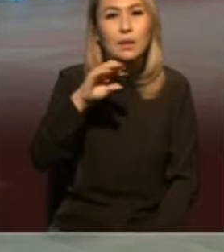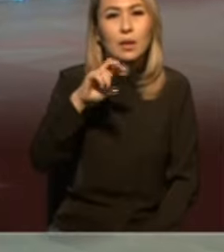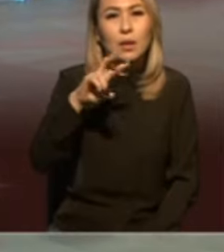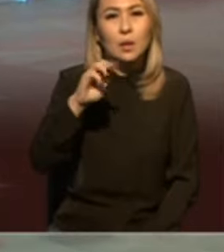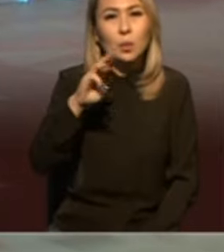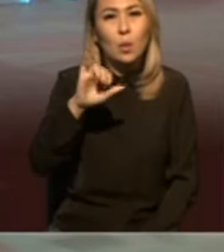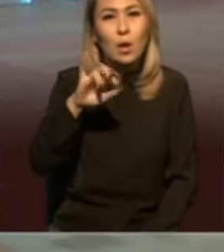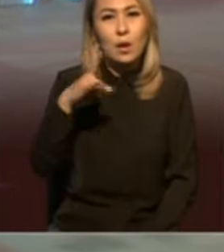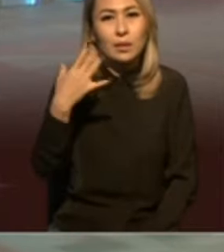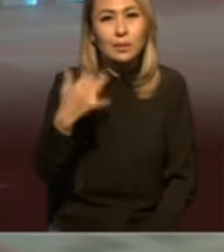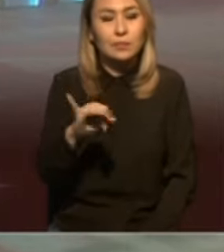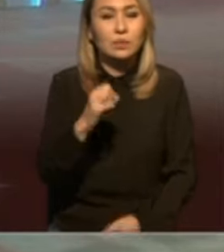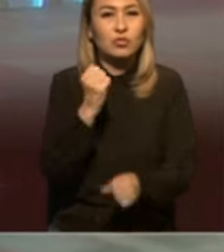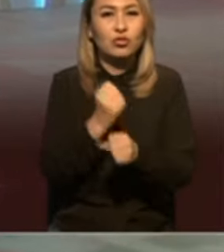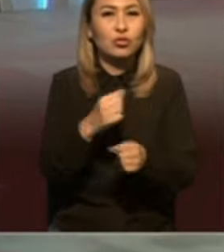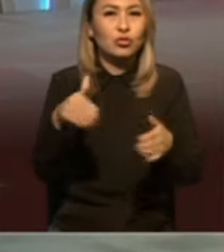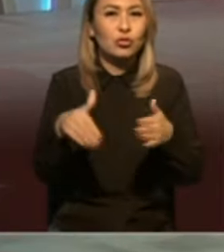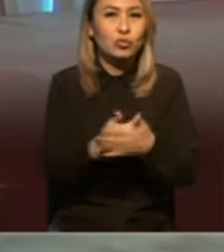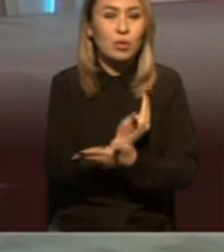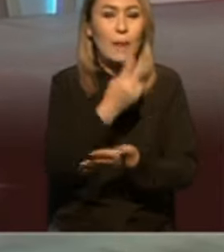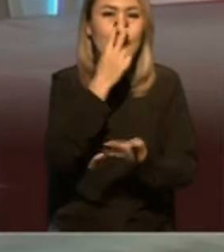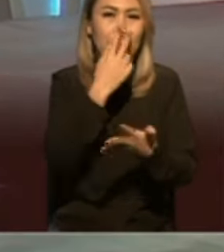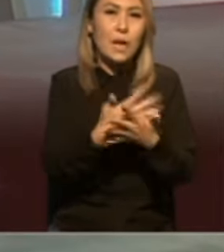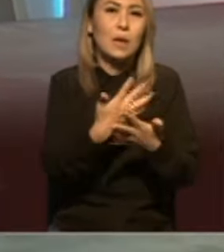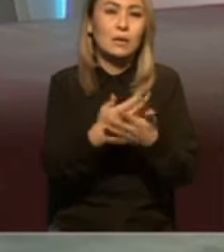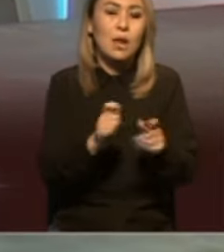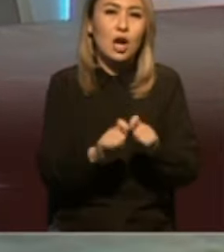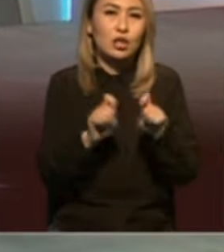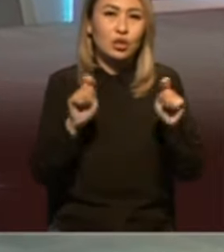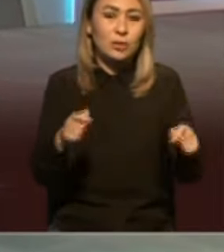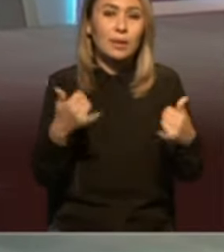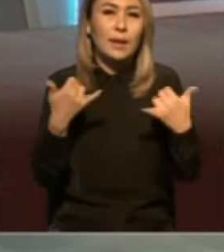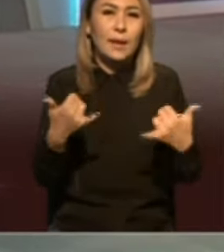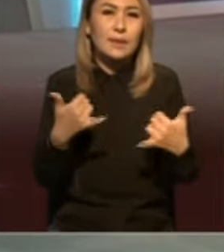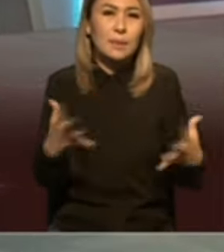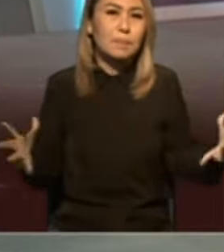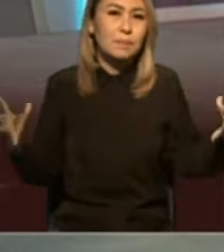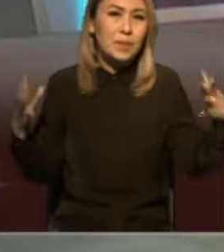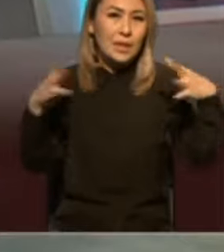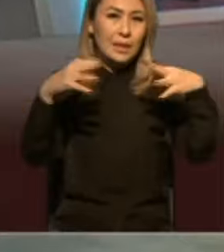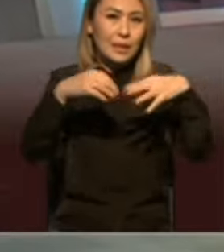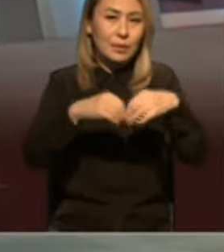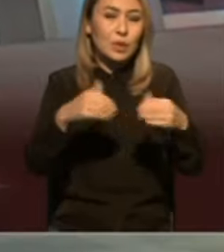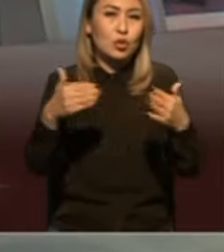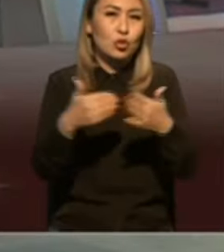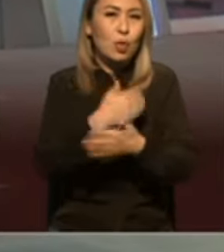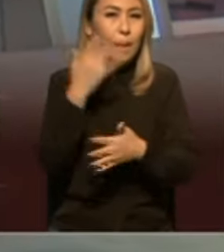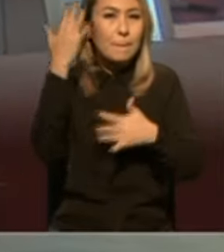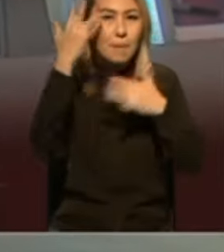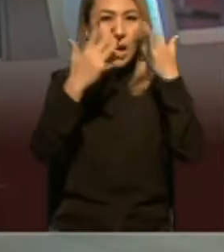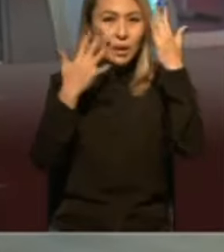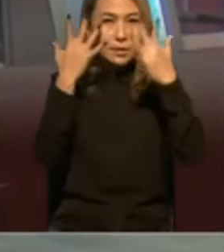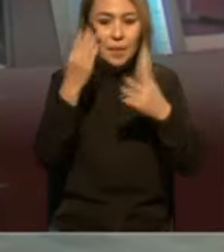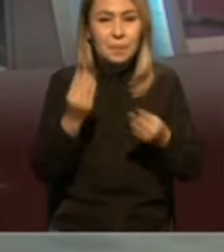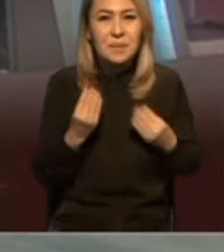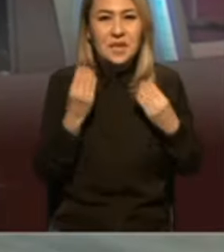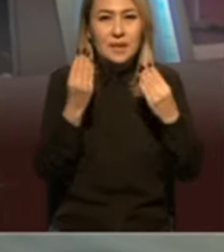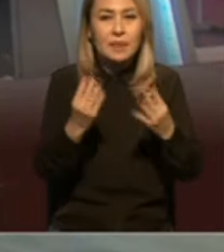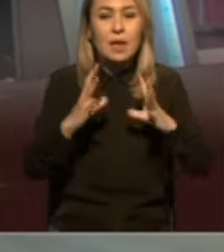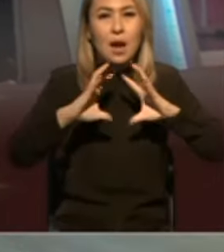барлығымызды біріктіретін, жаңа бізге бір мағына ашатын, қазіргі біздің мына бірлігімізге жаңа бір мағына беретін және де